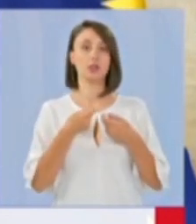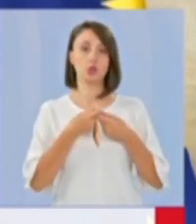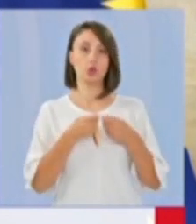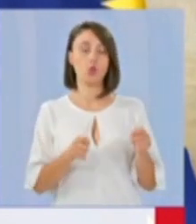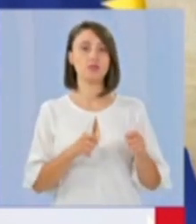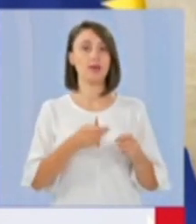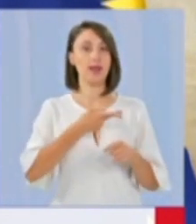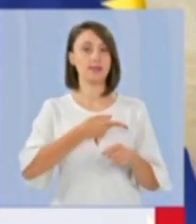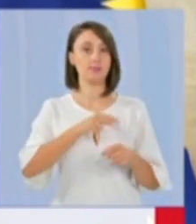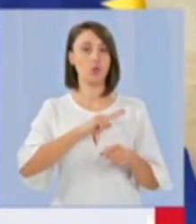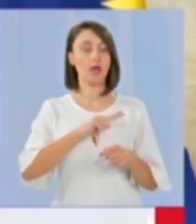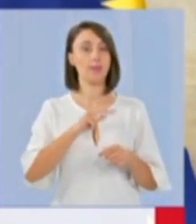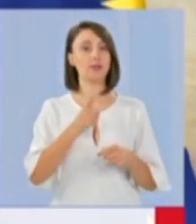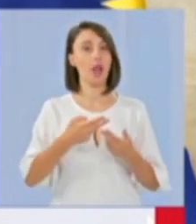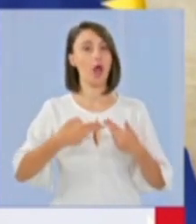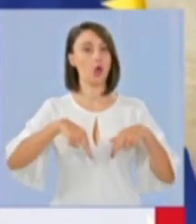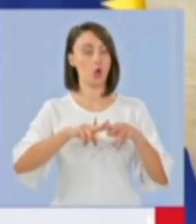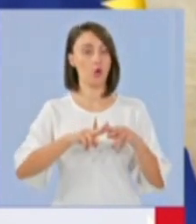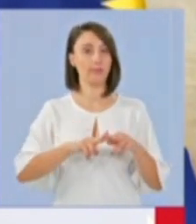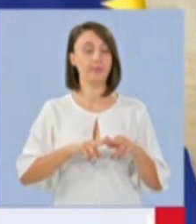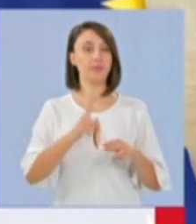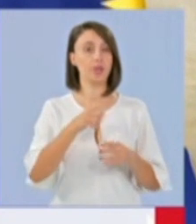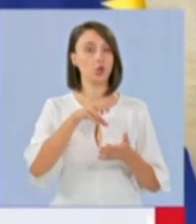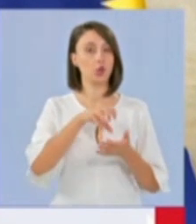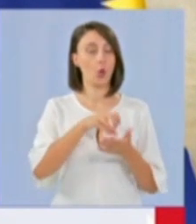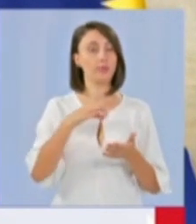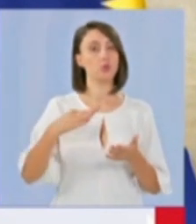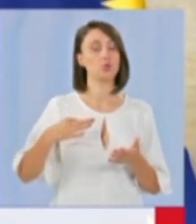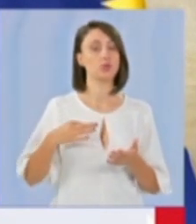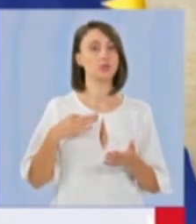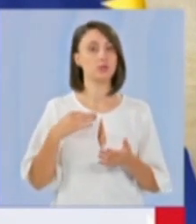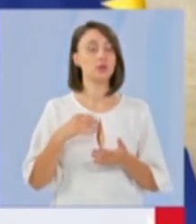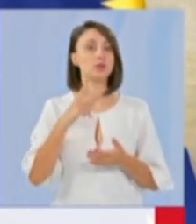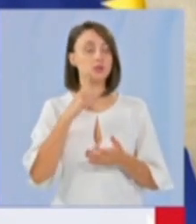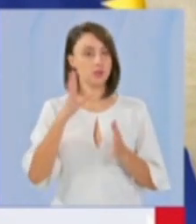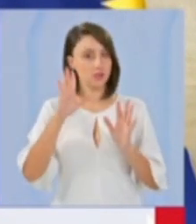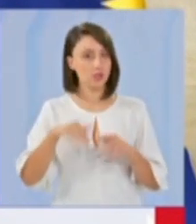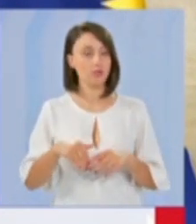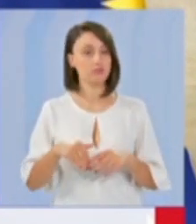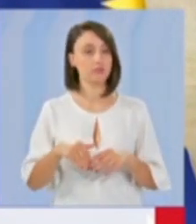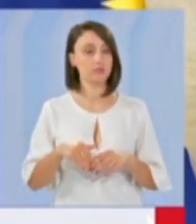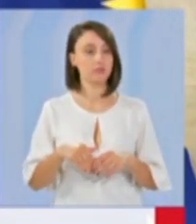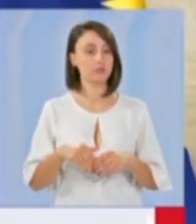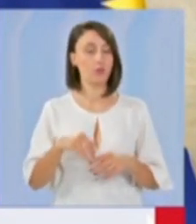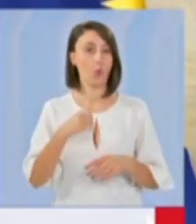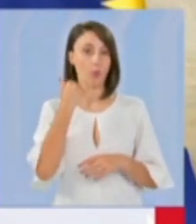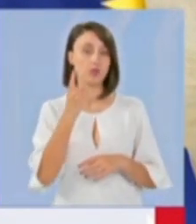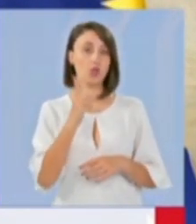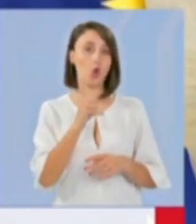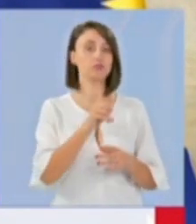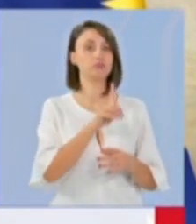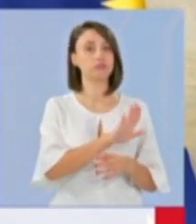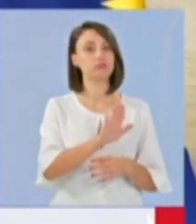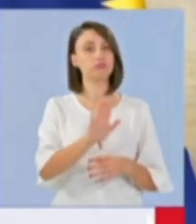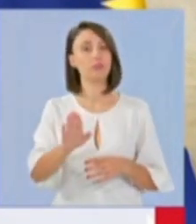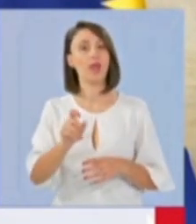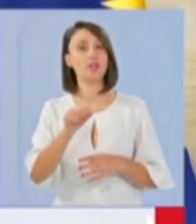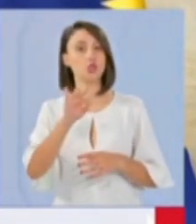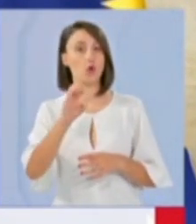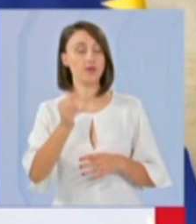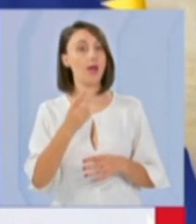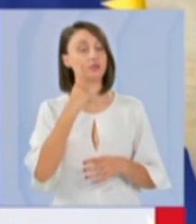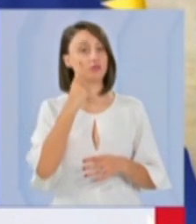toți responsabilii de la noi din domeniu să contacteze pe omologii lor din Estonia și